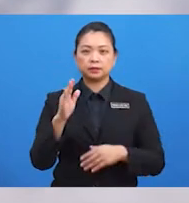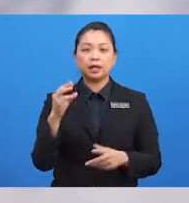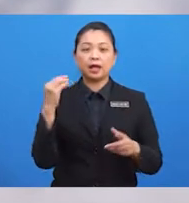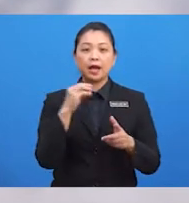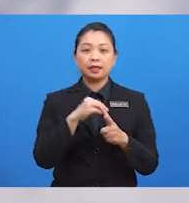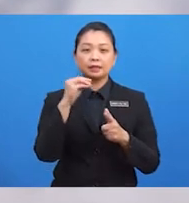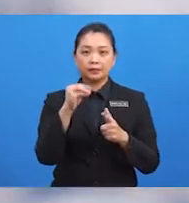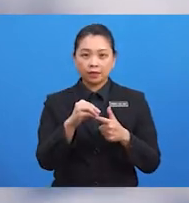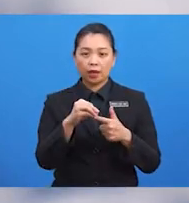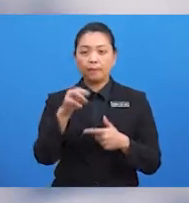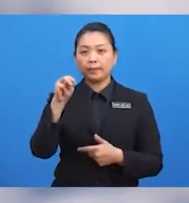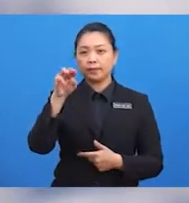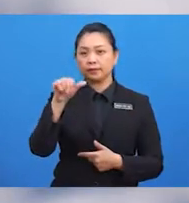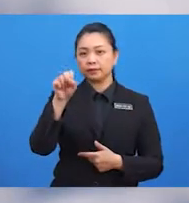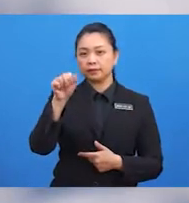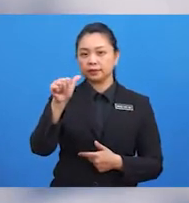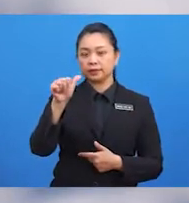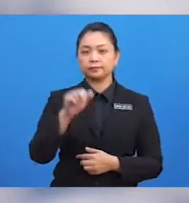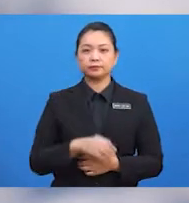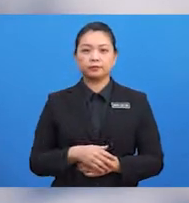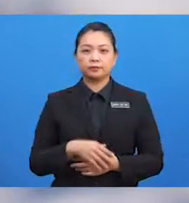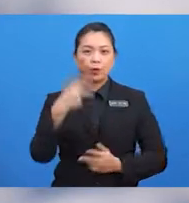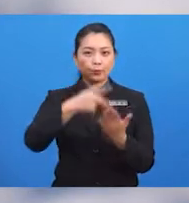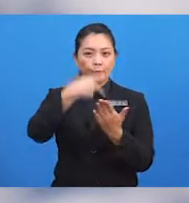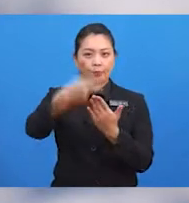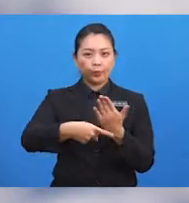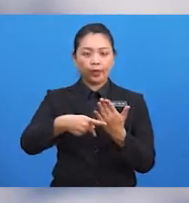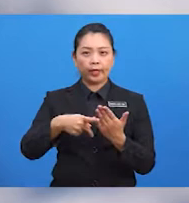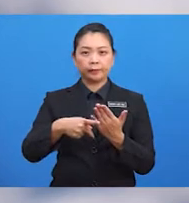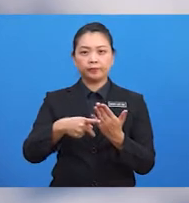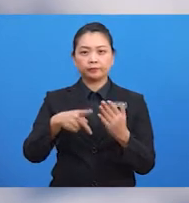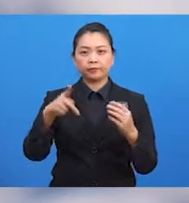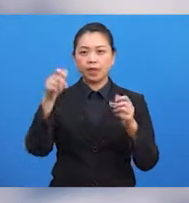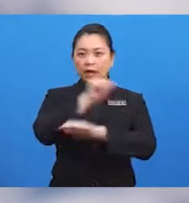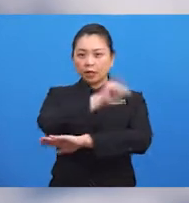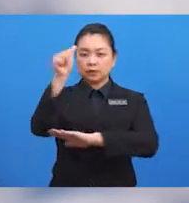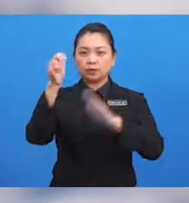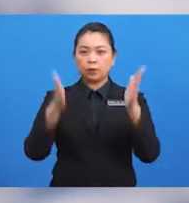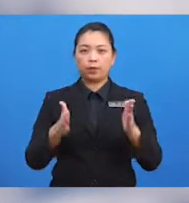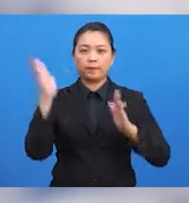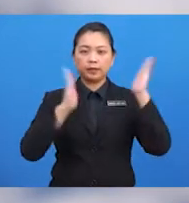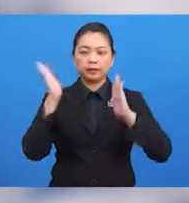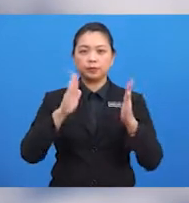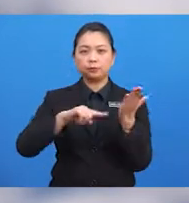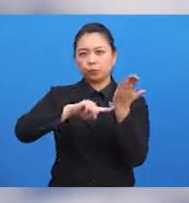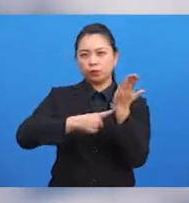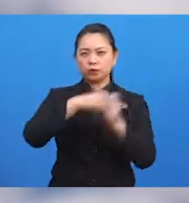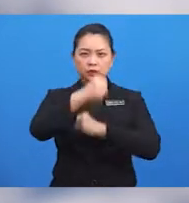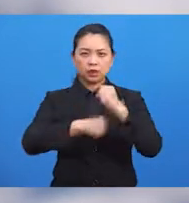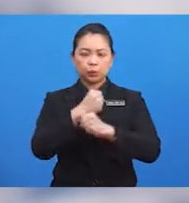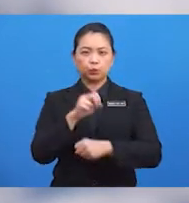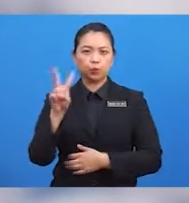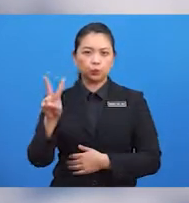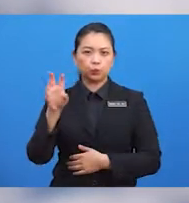MYSA. Program Angkasawan Negara yang bermula pada tahun 2006